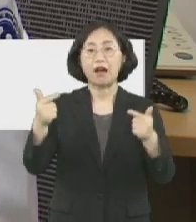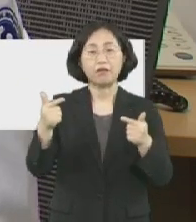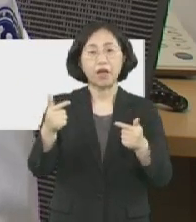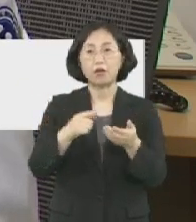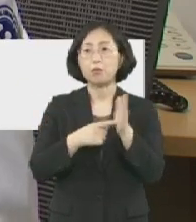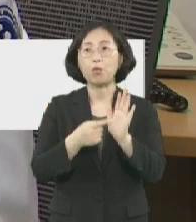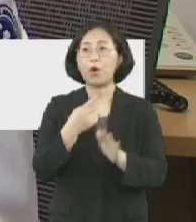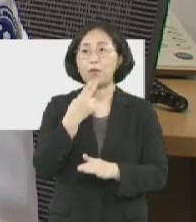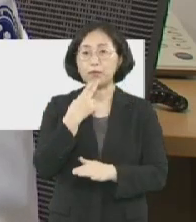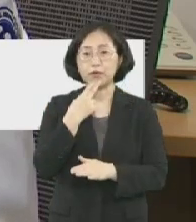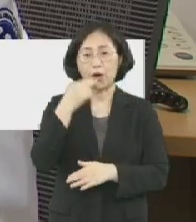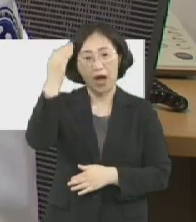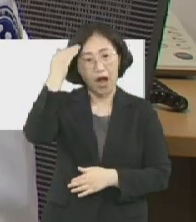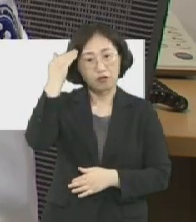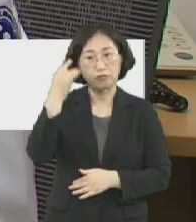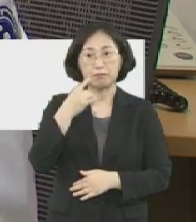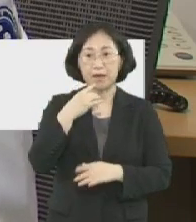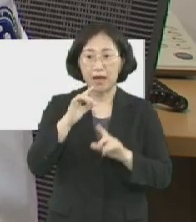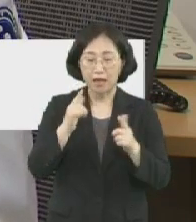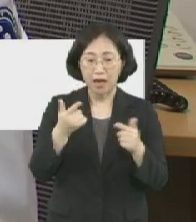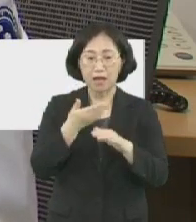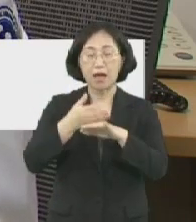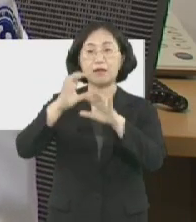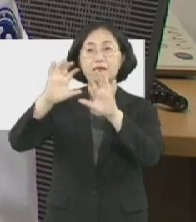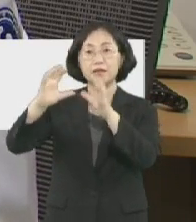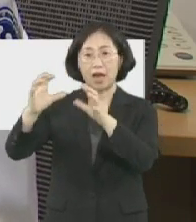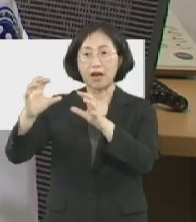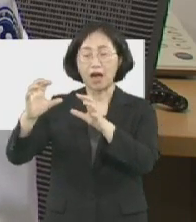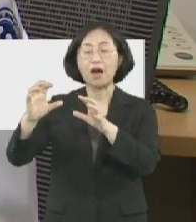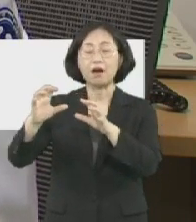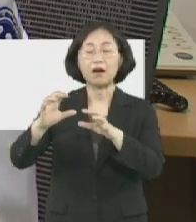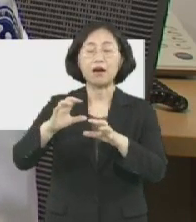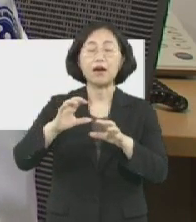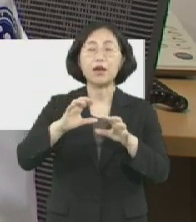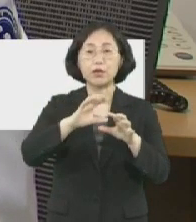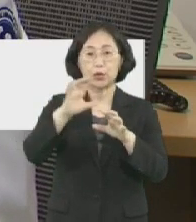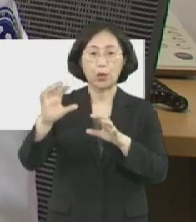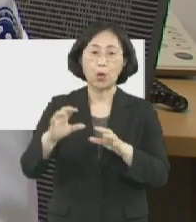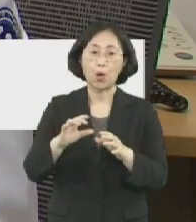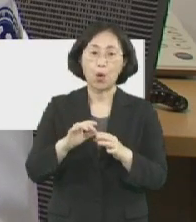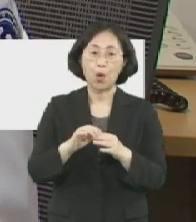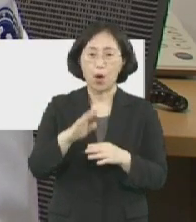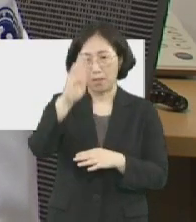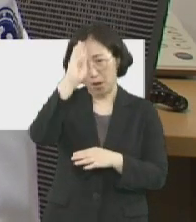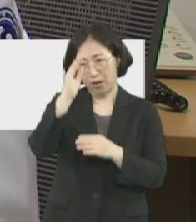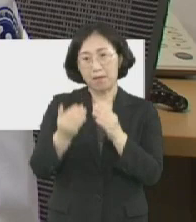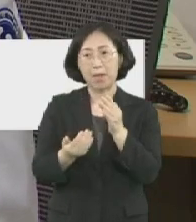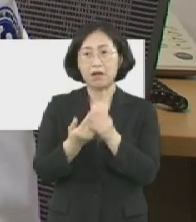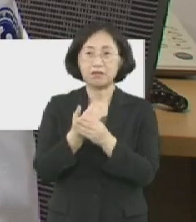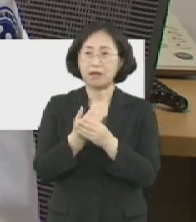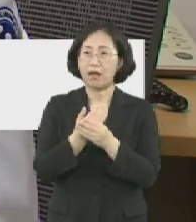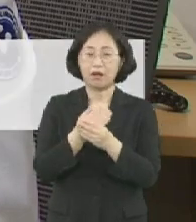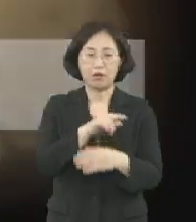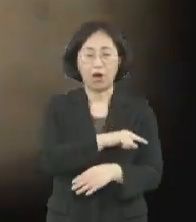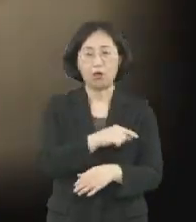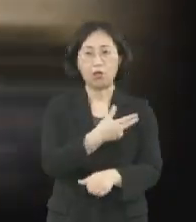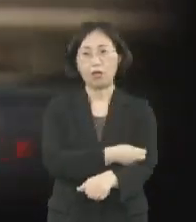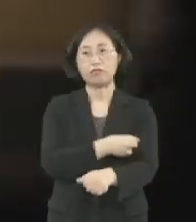상태입니다. 이거는 국내뿐만 아니라 다른 전 세계적으로도 유병률의 증가는 보이고 있지